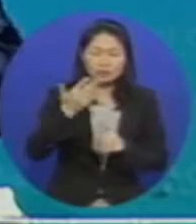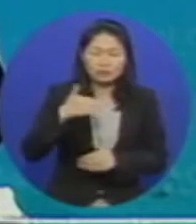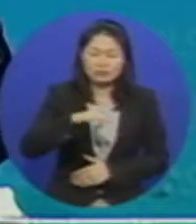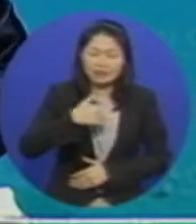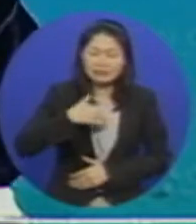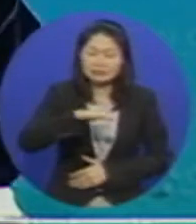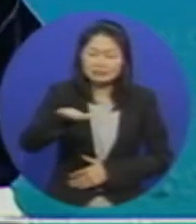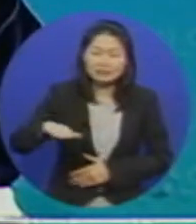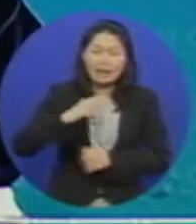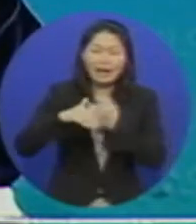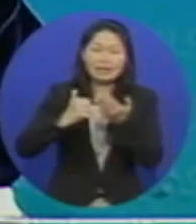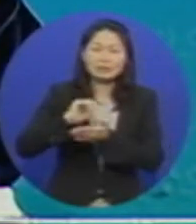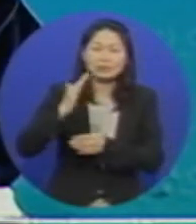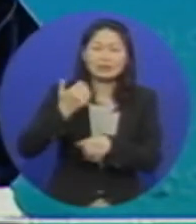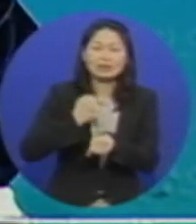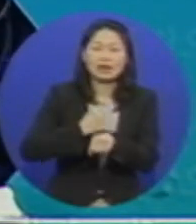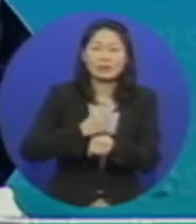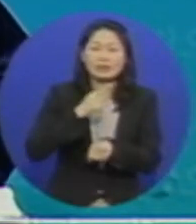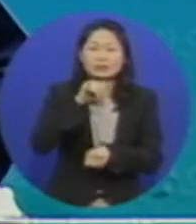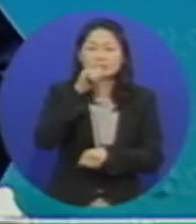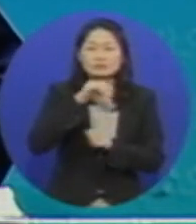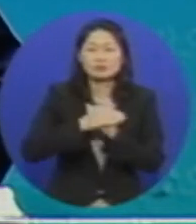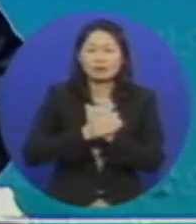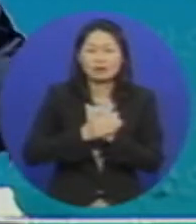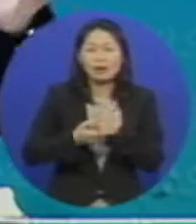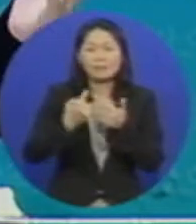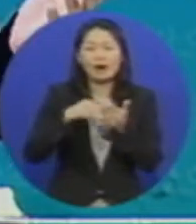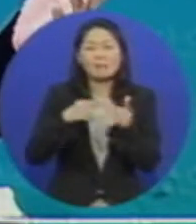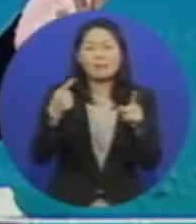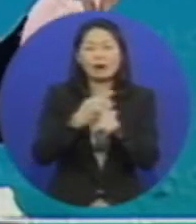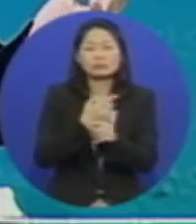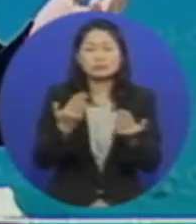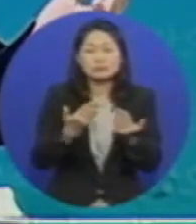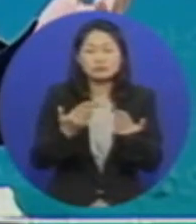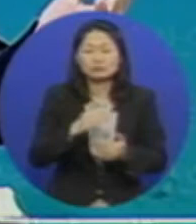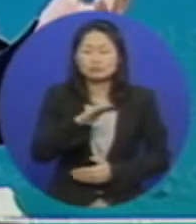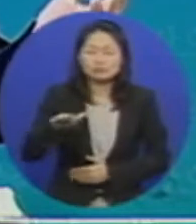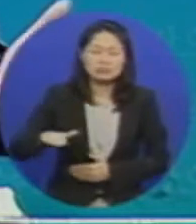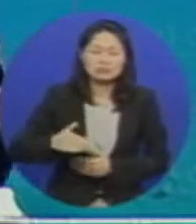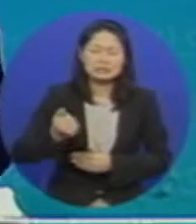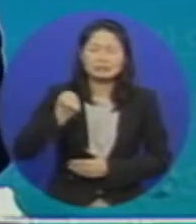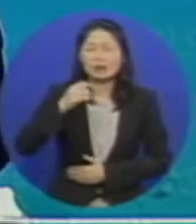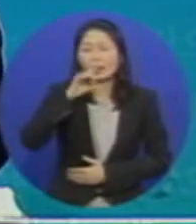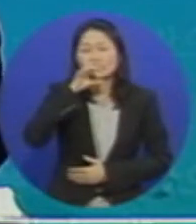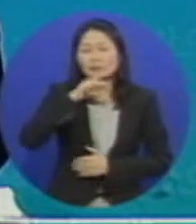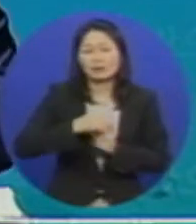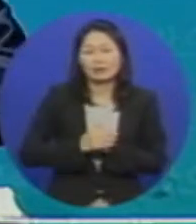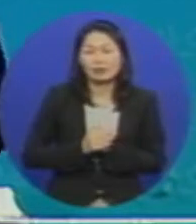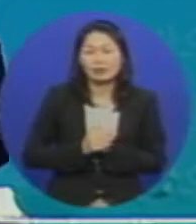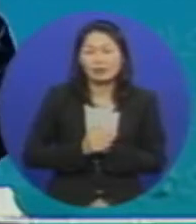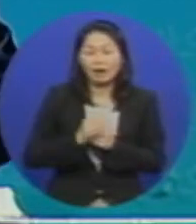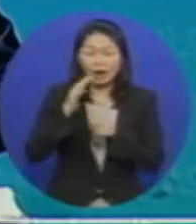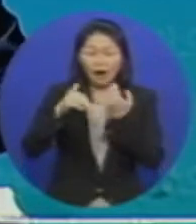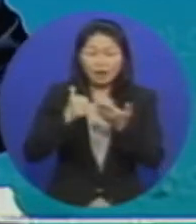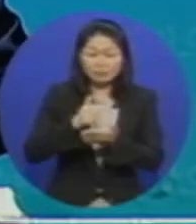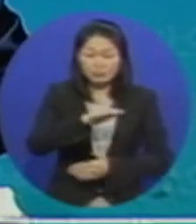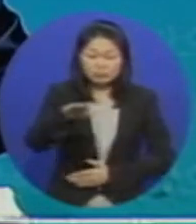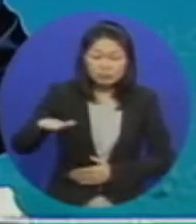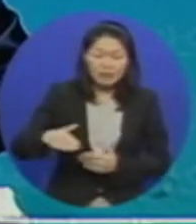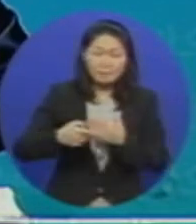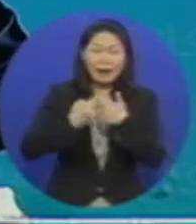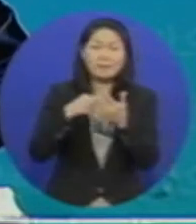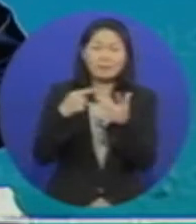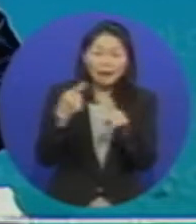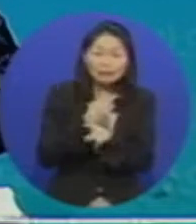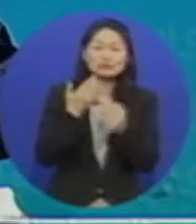우리 마음을 바꾸어 주시면 되요 마음 바꾸는 일은 우리 힘으로 못해요 그런데 하나님이 우리의 마음을 바꿔